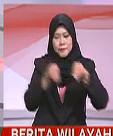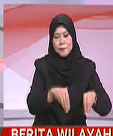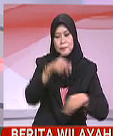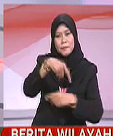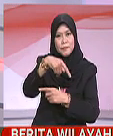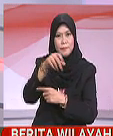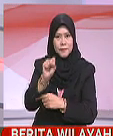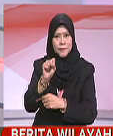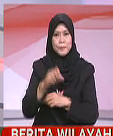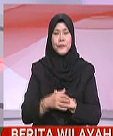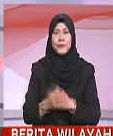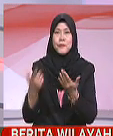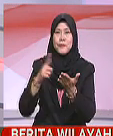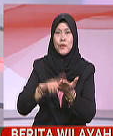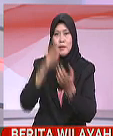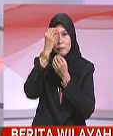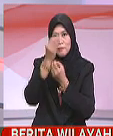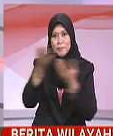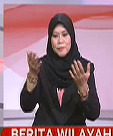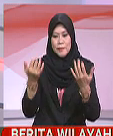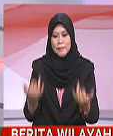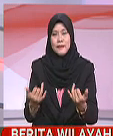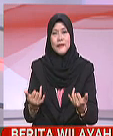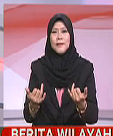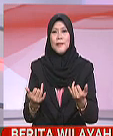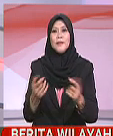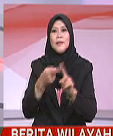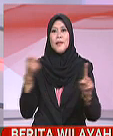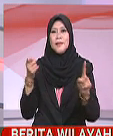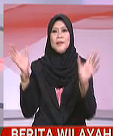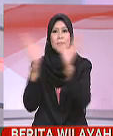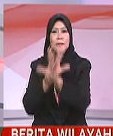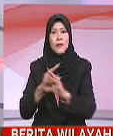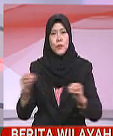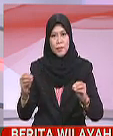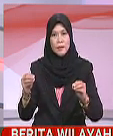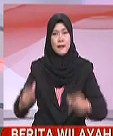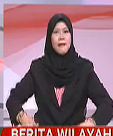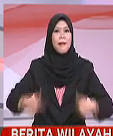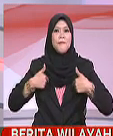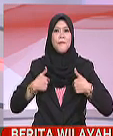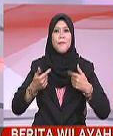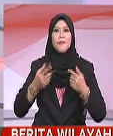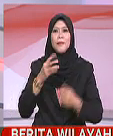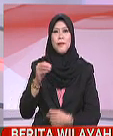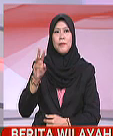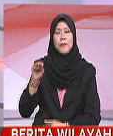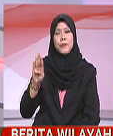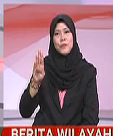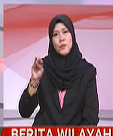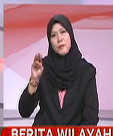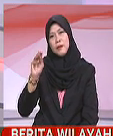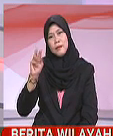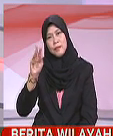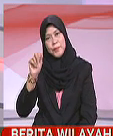Sementara PPS. Laporan itu antara perkembangan semasa dari Bumi Kenyalang. Dan langsung kita bersama Buma Win di sana. Silakan,